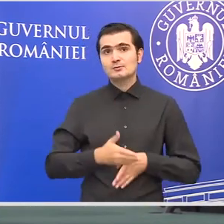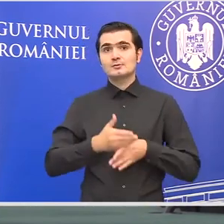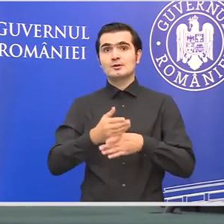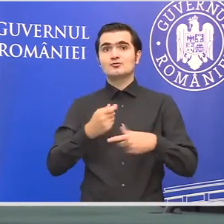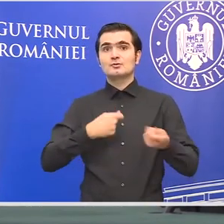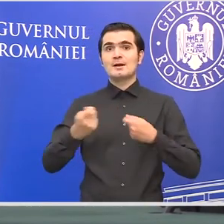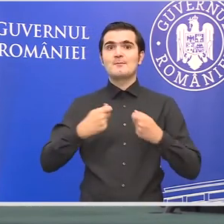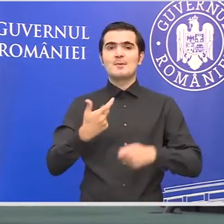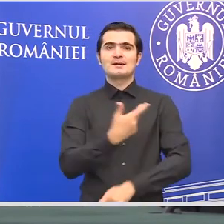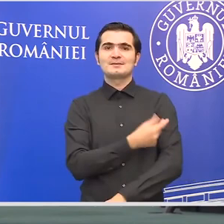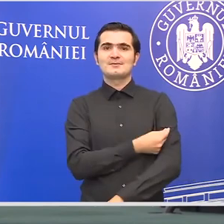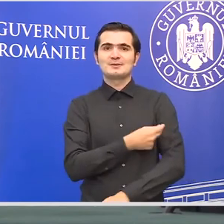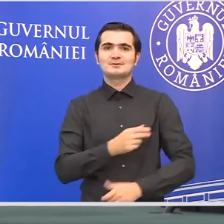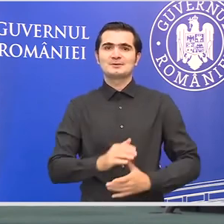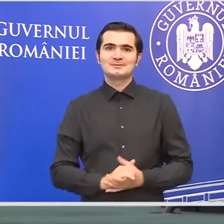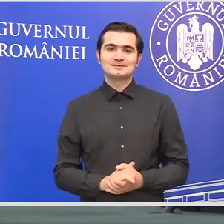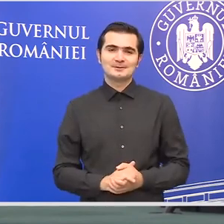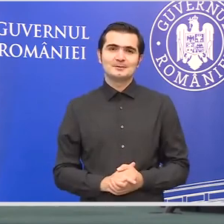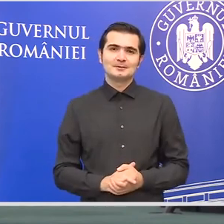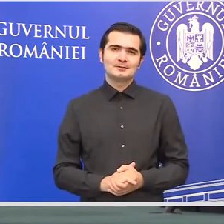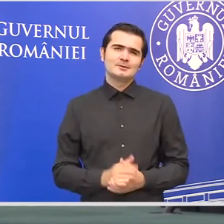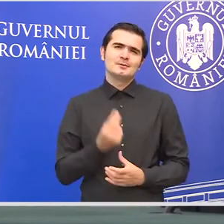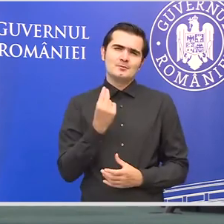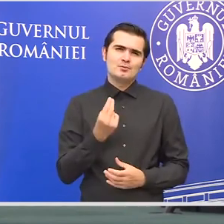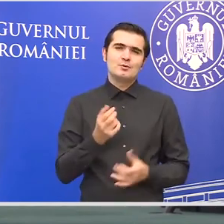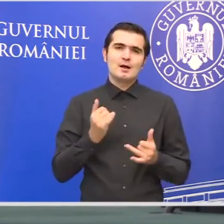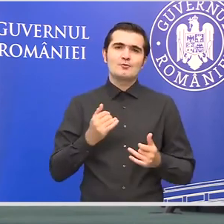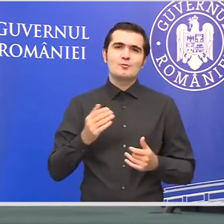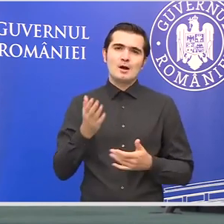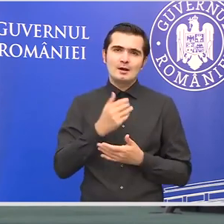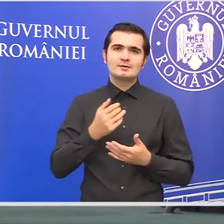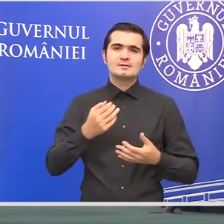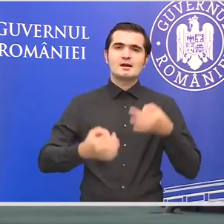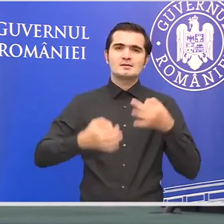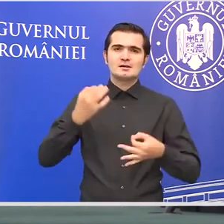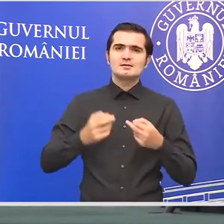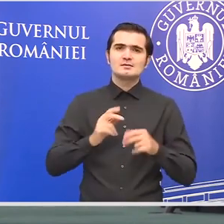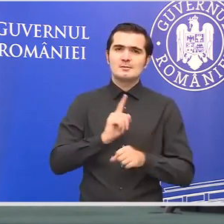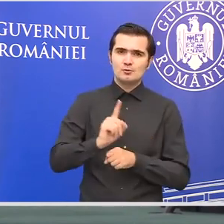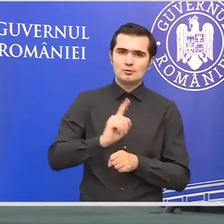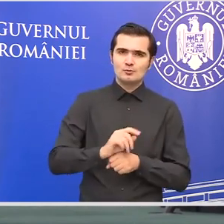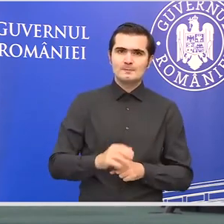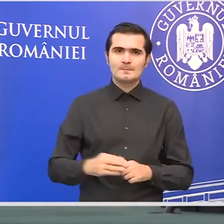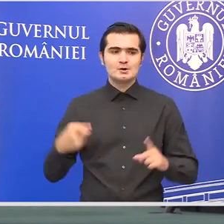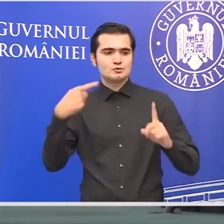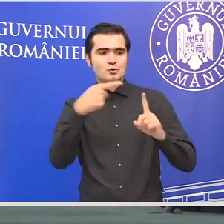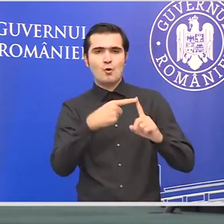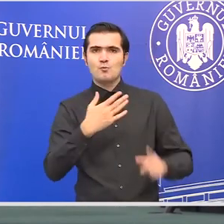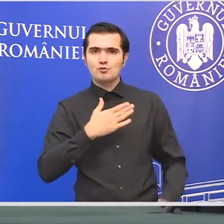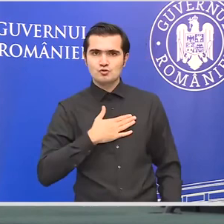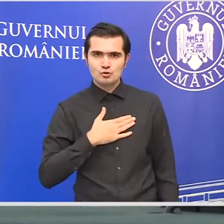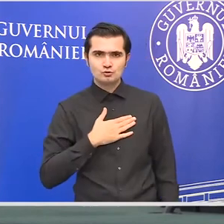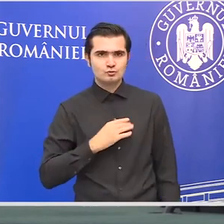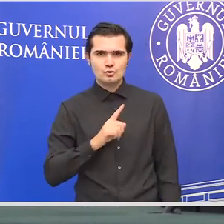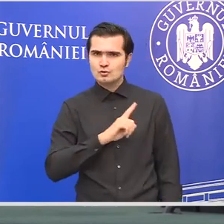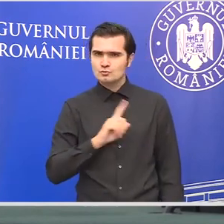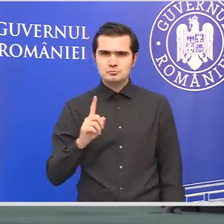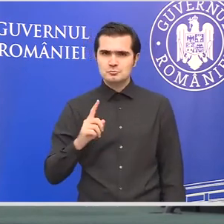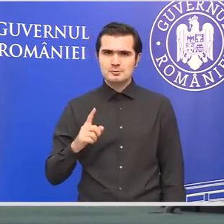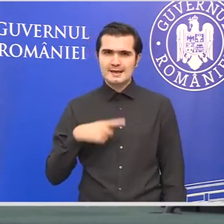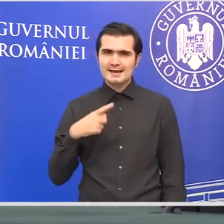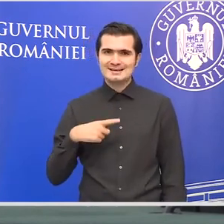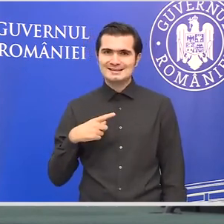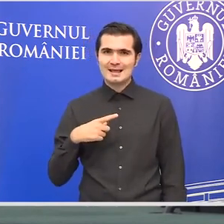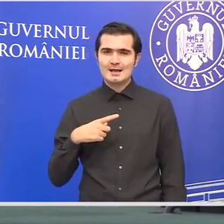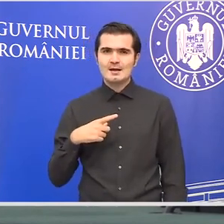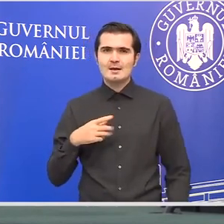vaccinare? Bun, acum trebuie să analizăm lucrurile în felul următor. Obiectivul nostru nu este să creștem